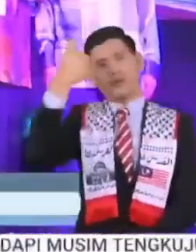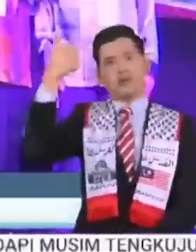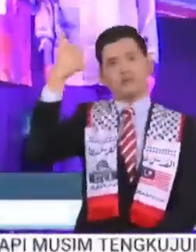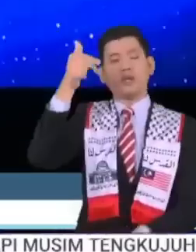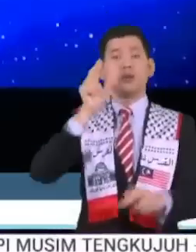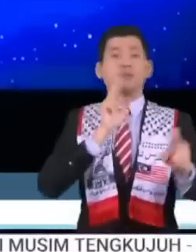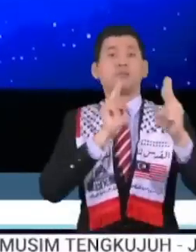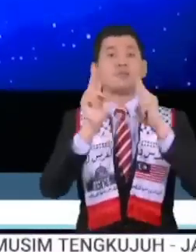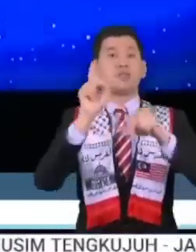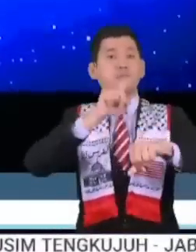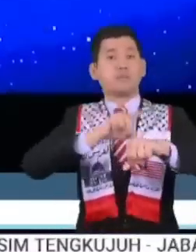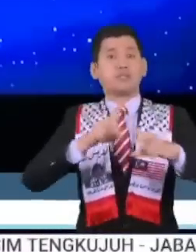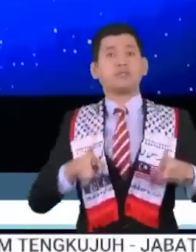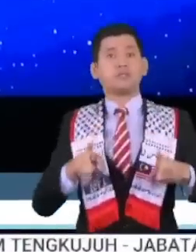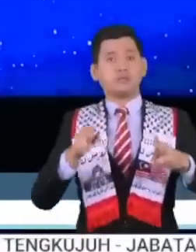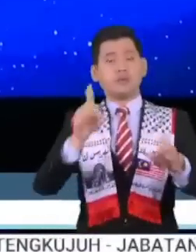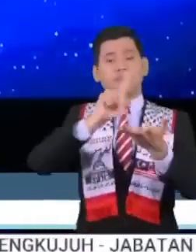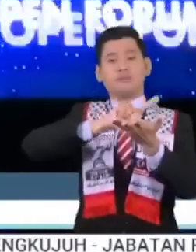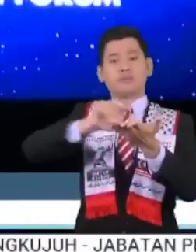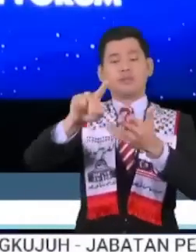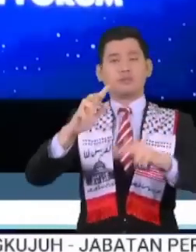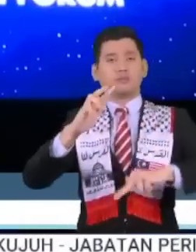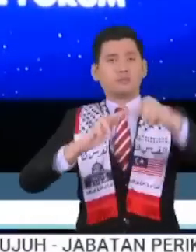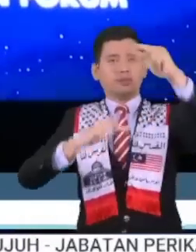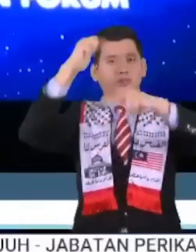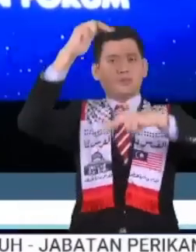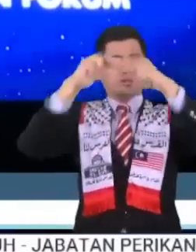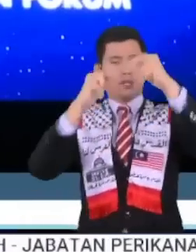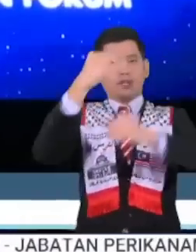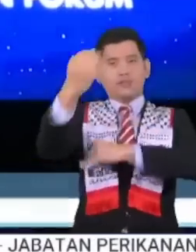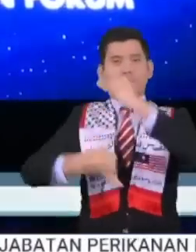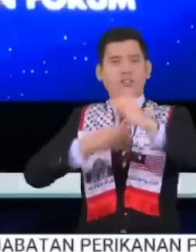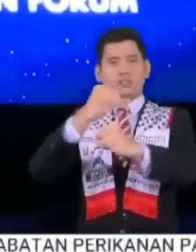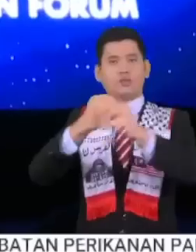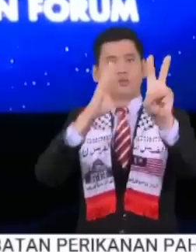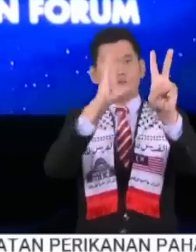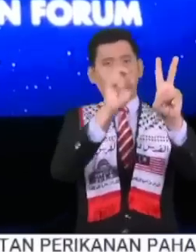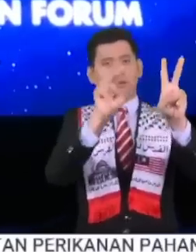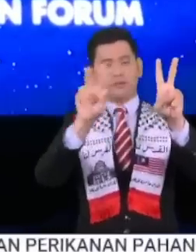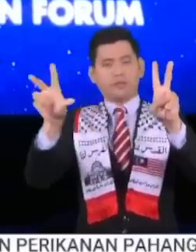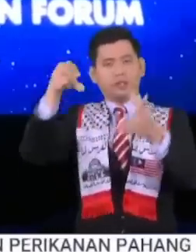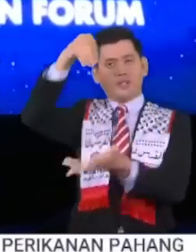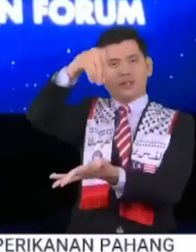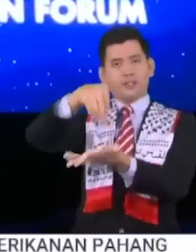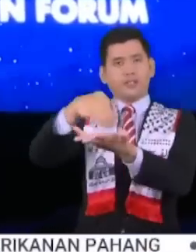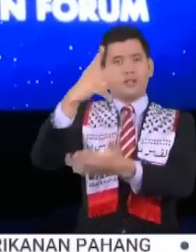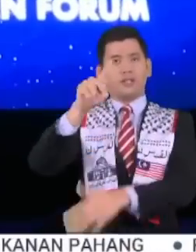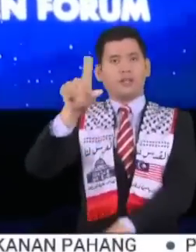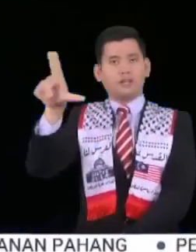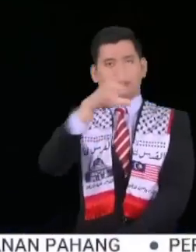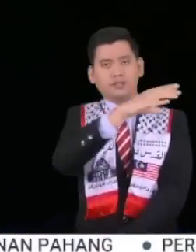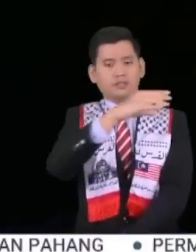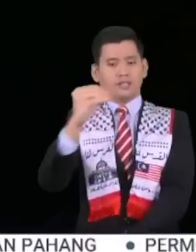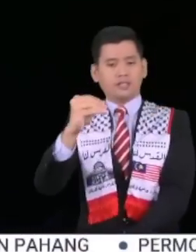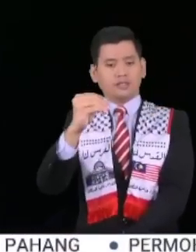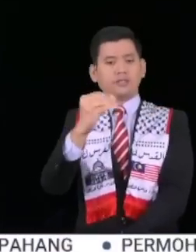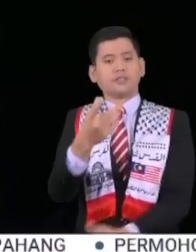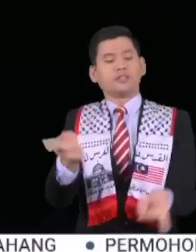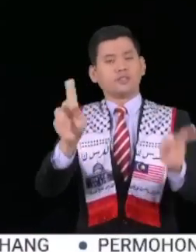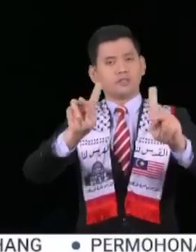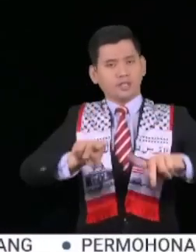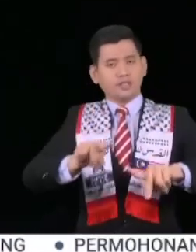Beliau berucap semasa merasmikan Minggu Pembinaan Antarabangsa 2023 di Ibu Negara, Borang Kontrak